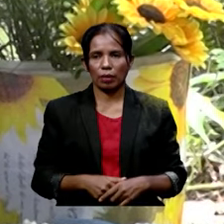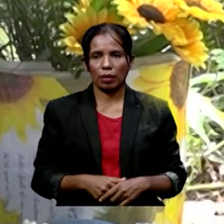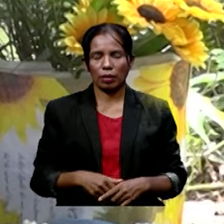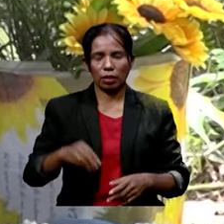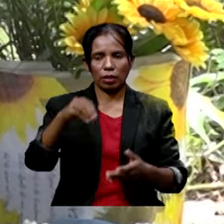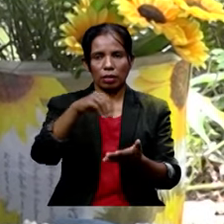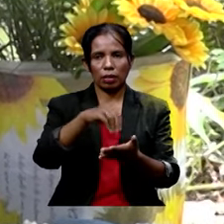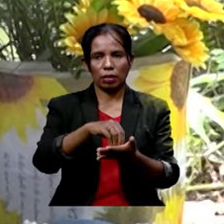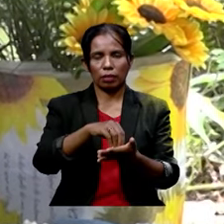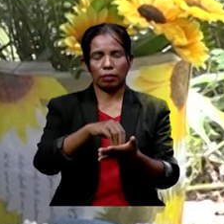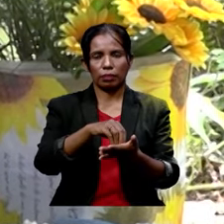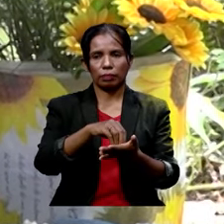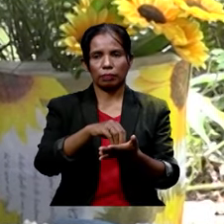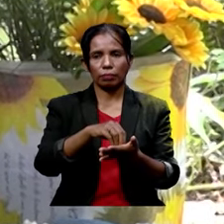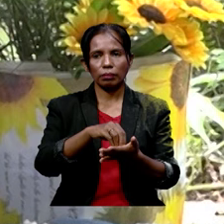ona